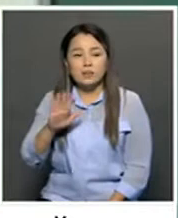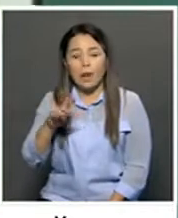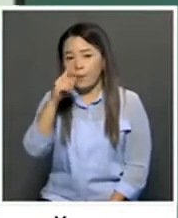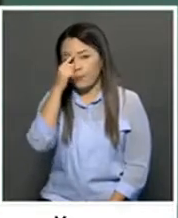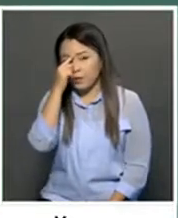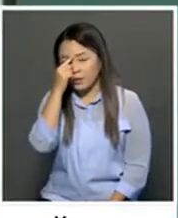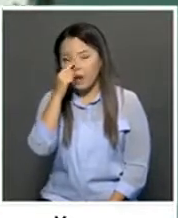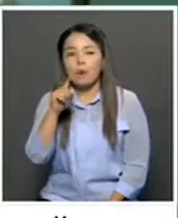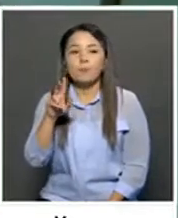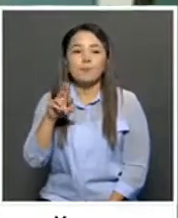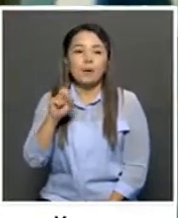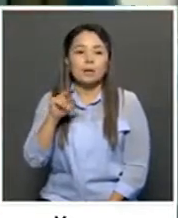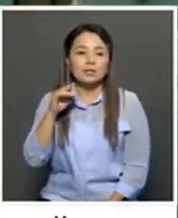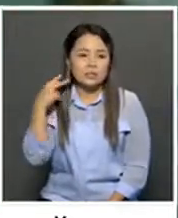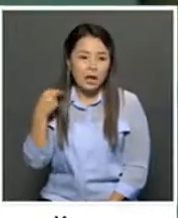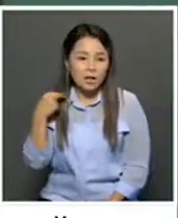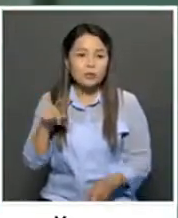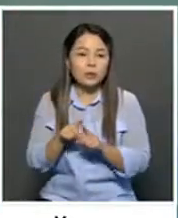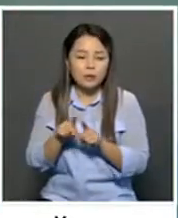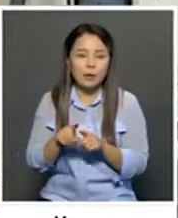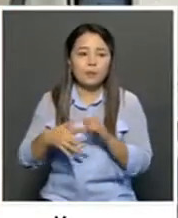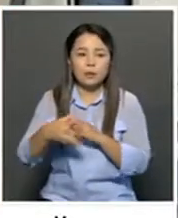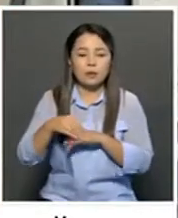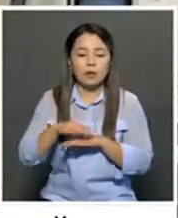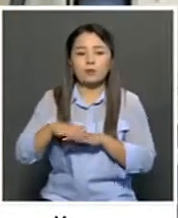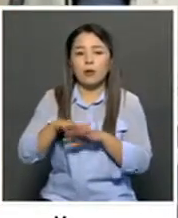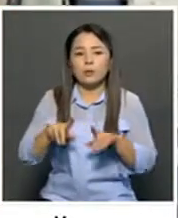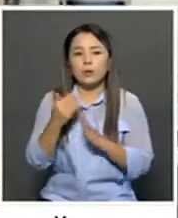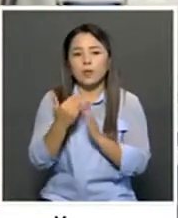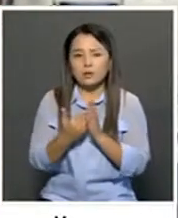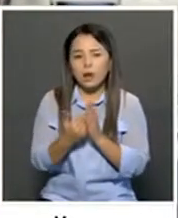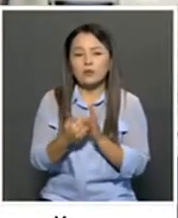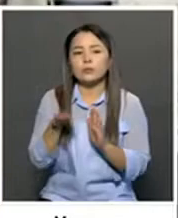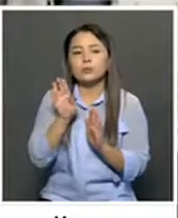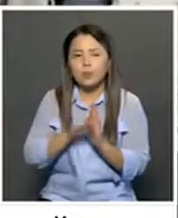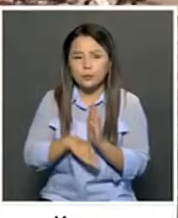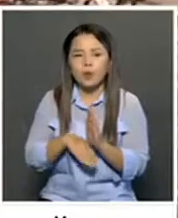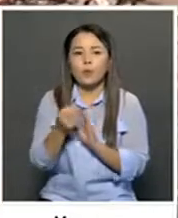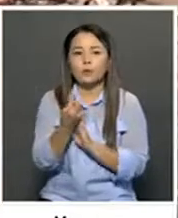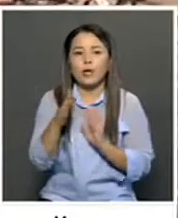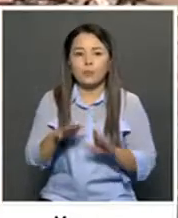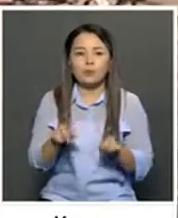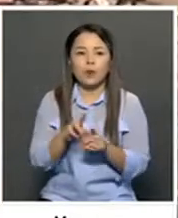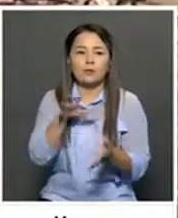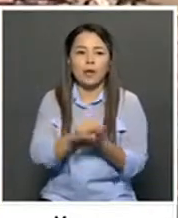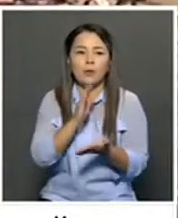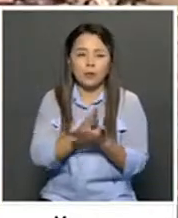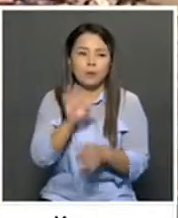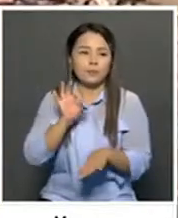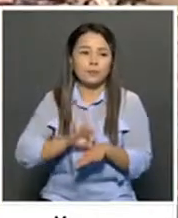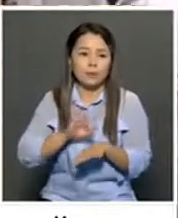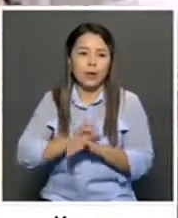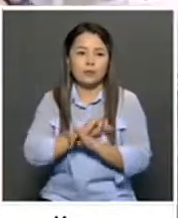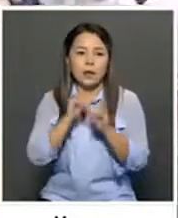бірге Пәкістандағы эпидемиялық жағдайды қиындап барады. Бұл мемлекет жұқтырғандар статистикасы бойынша планетада 12-ші орында тұр. Дауасы жоқ